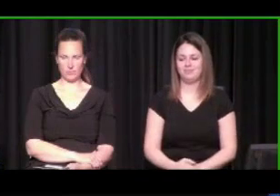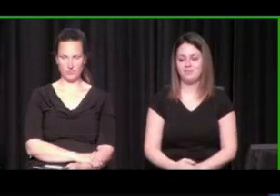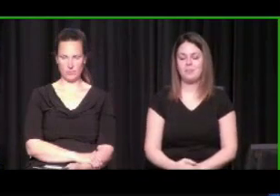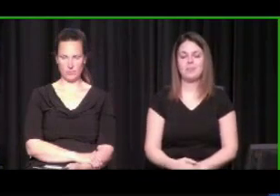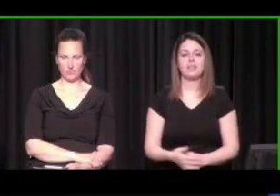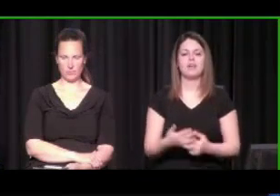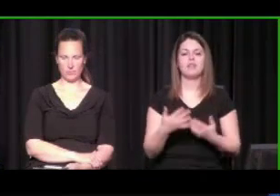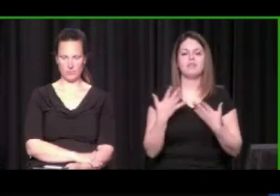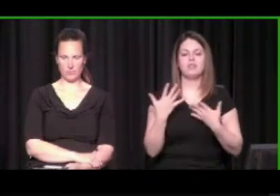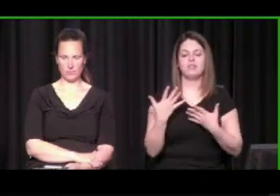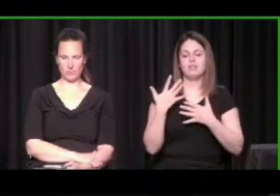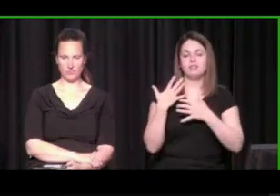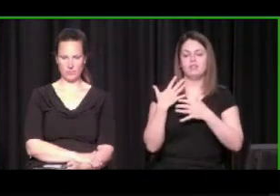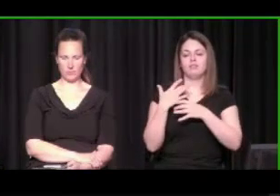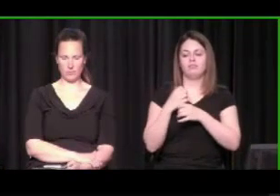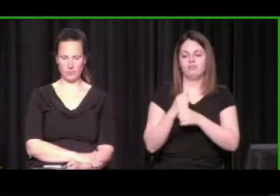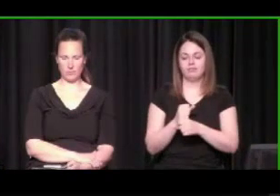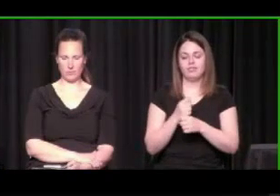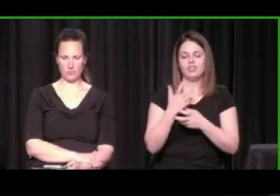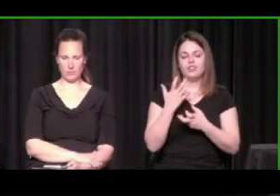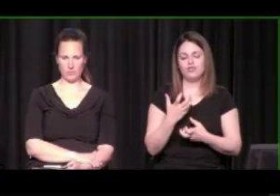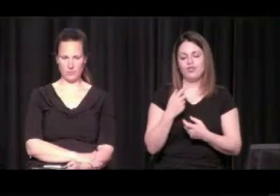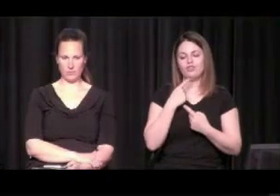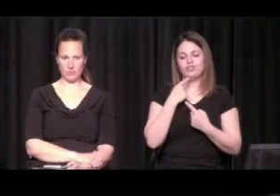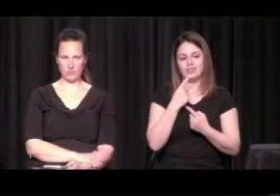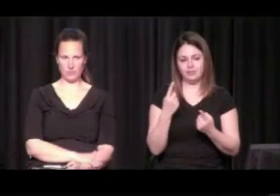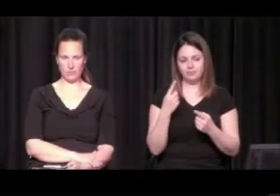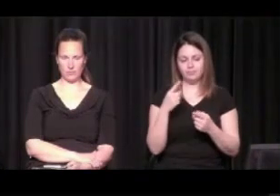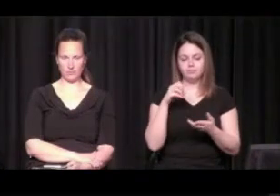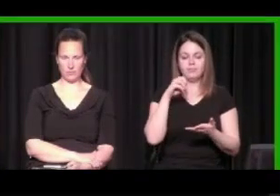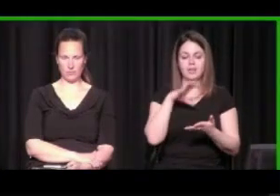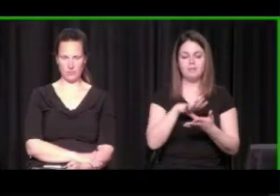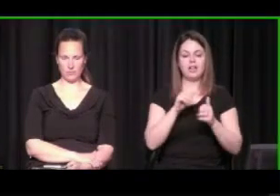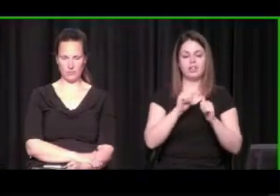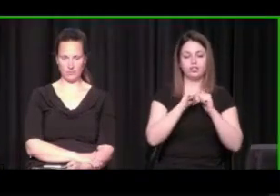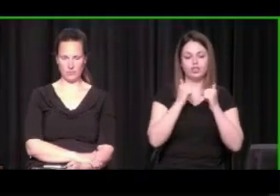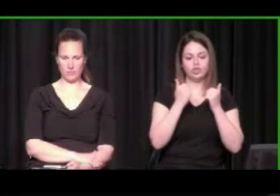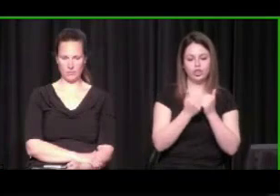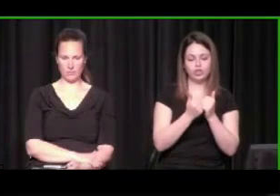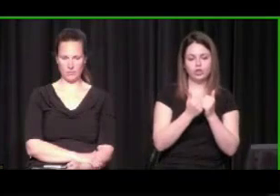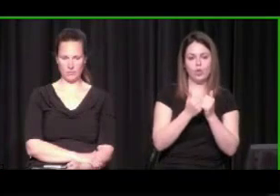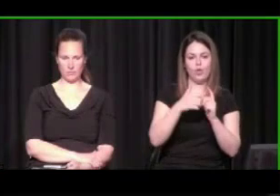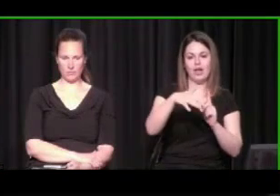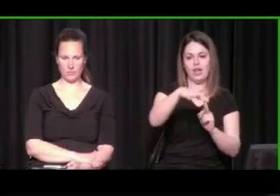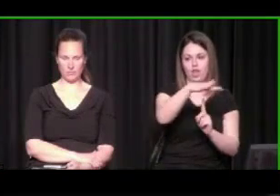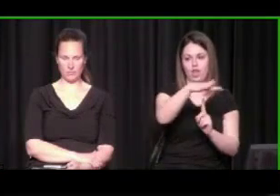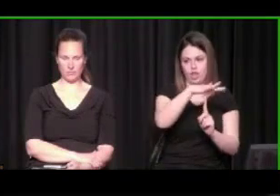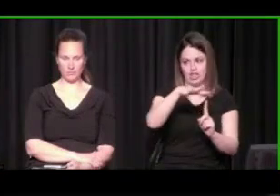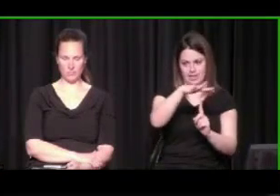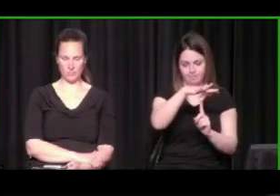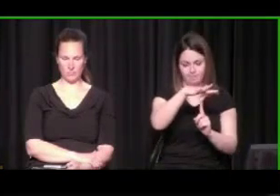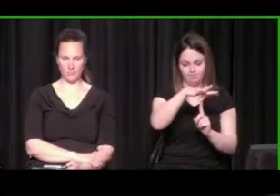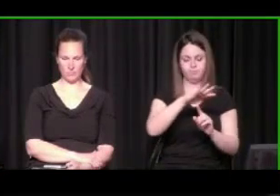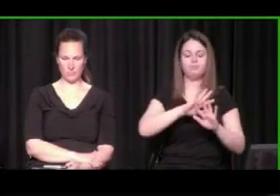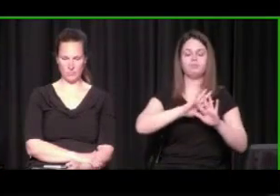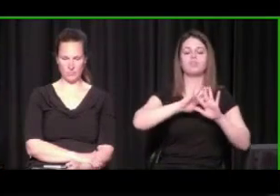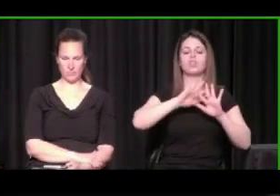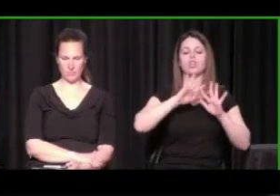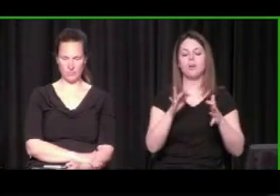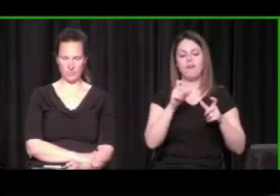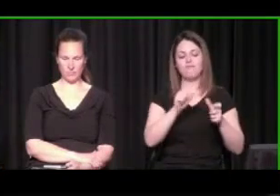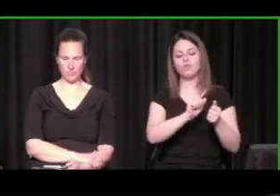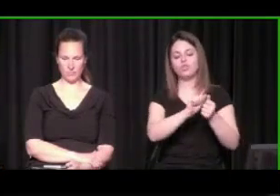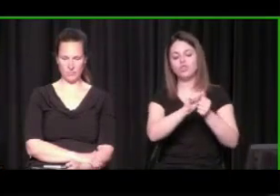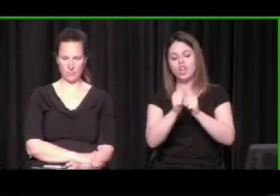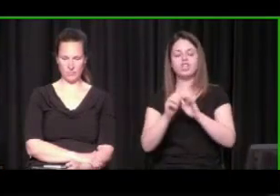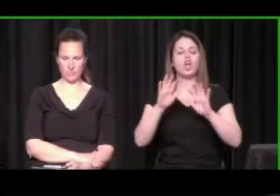En discussion, là, je vais vous amener rapidement, en fait, quand on regarde là, sur un plan un peu socio-écologique, parce que quand on fait ce constat-là, on peut se dire, bien, comment maintenant il faut